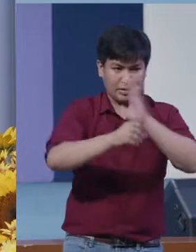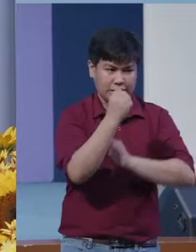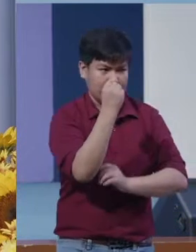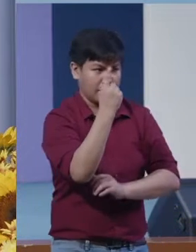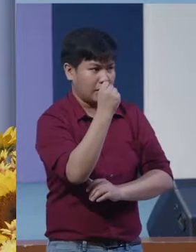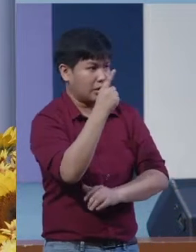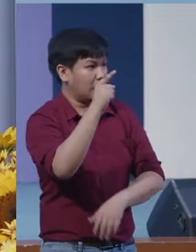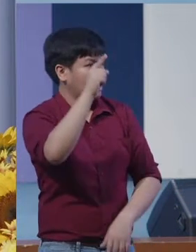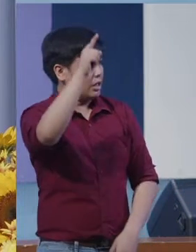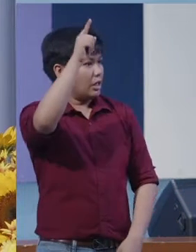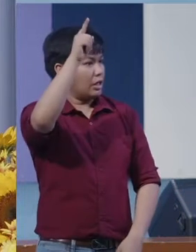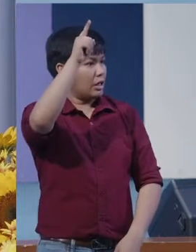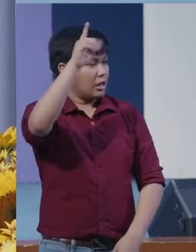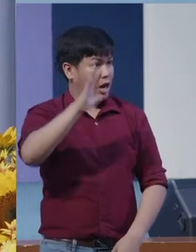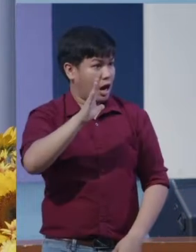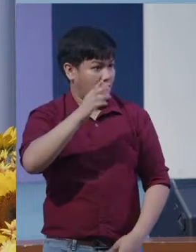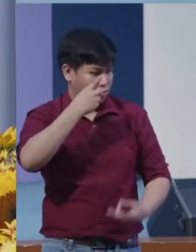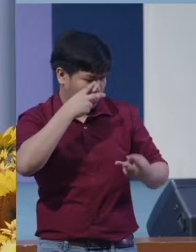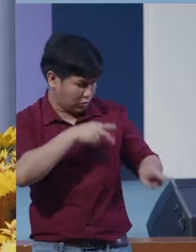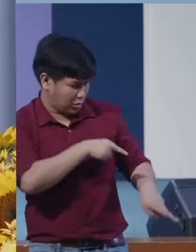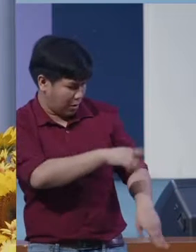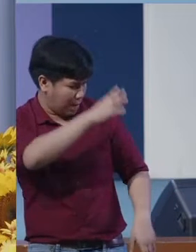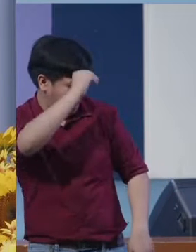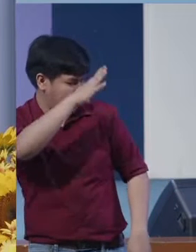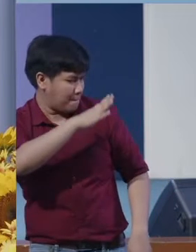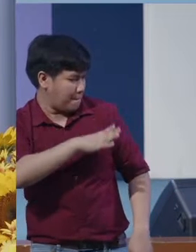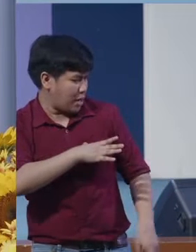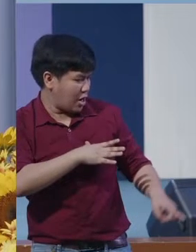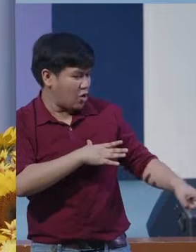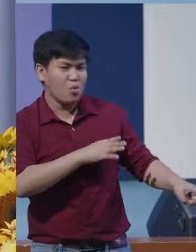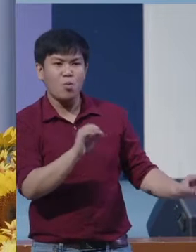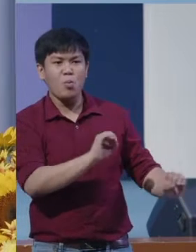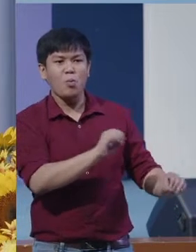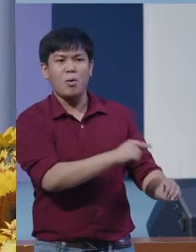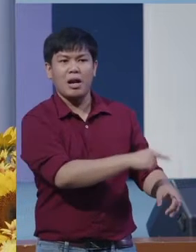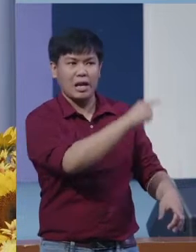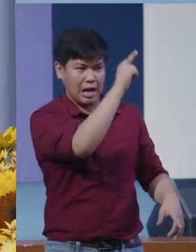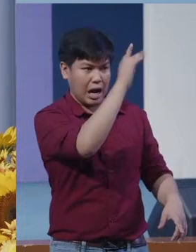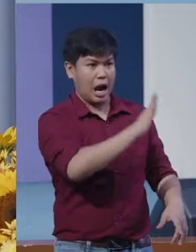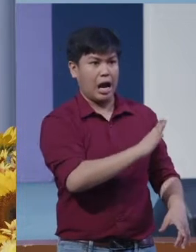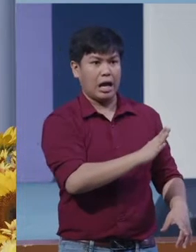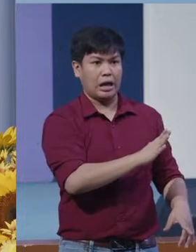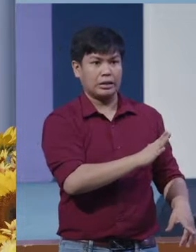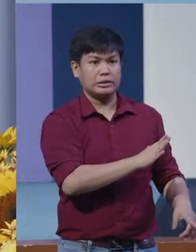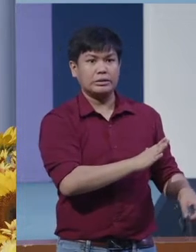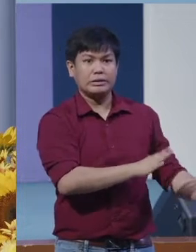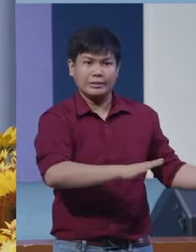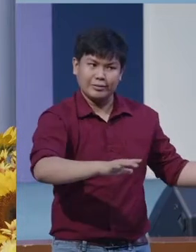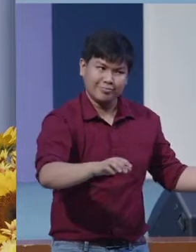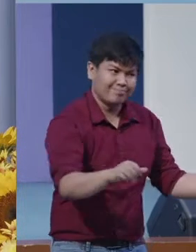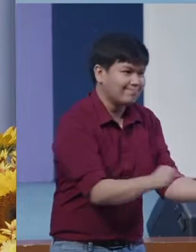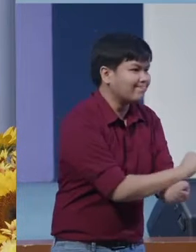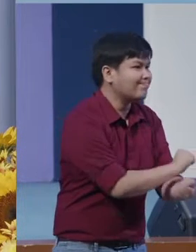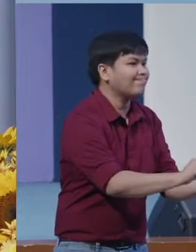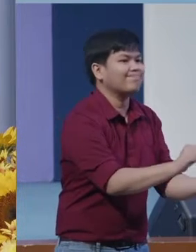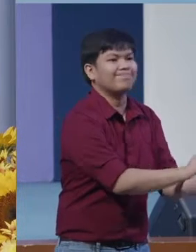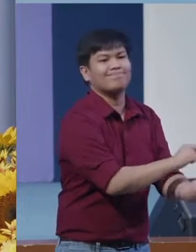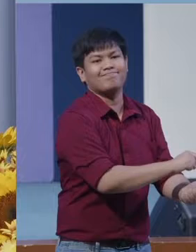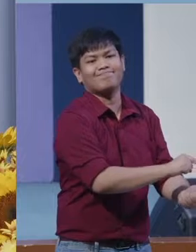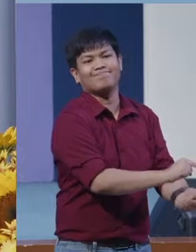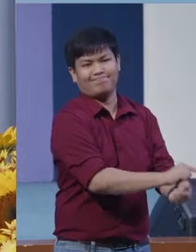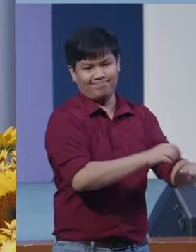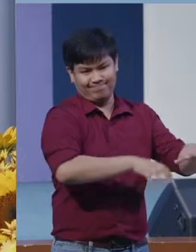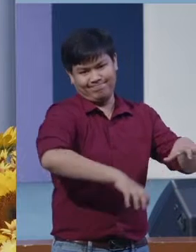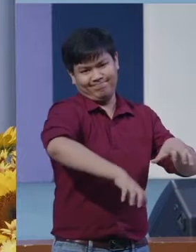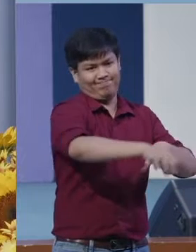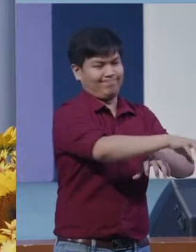mouth, the godless man, yung walang Diyos, would destroy his neighbor.